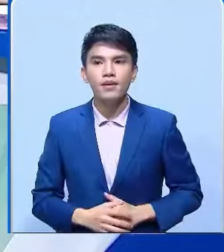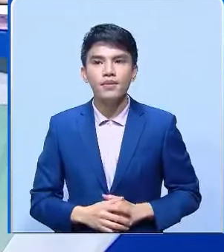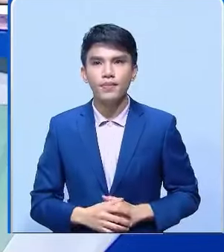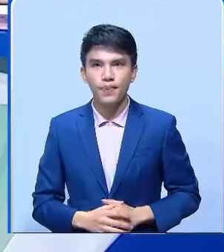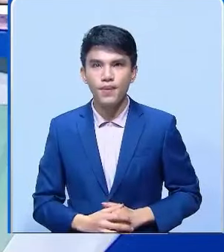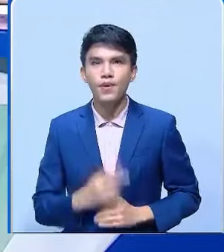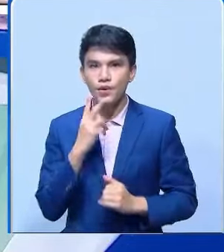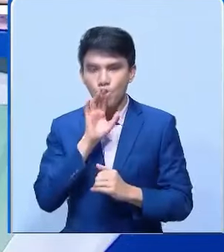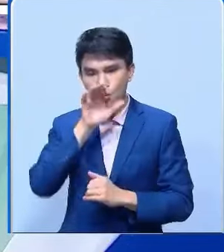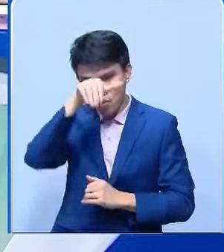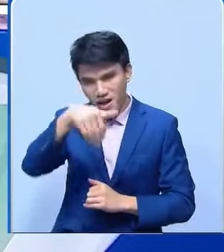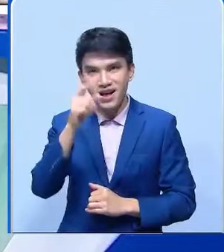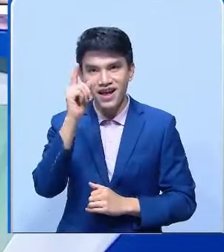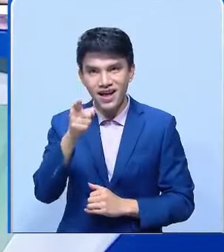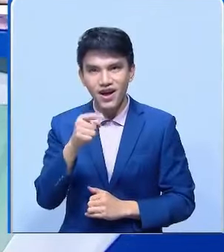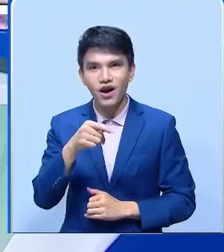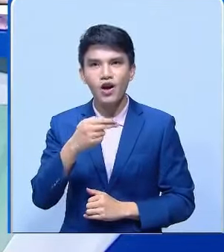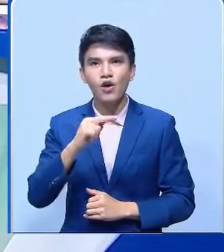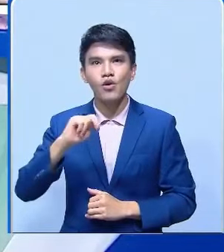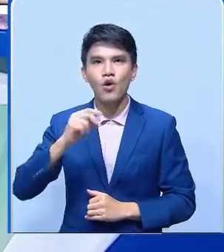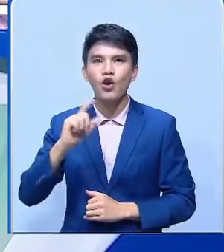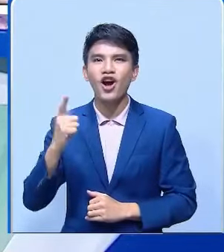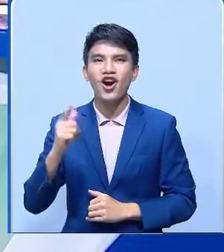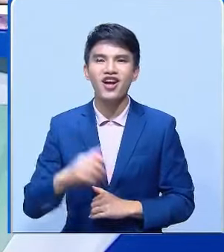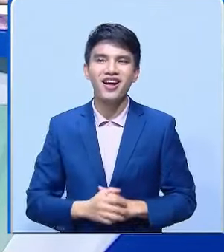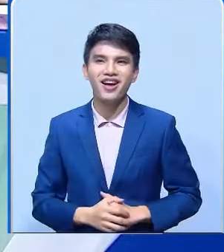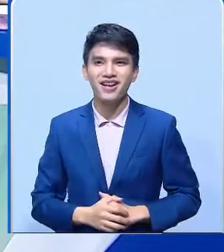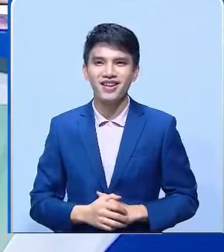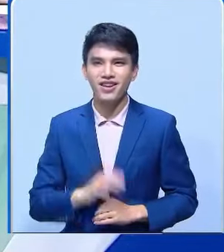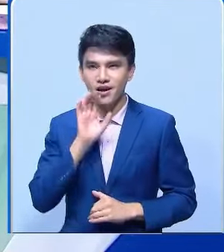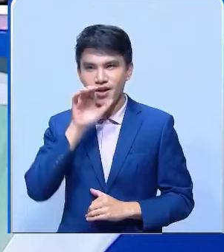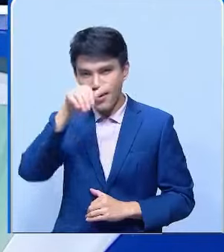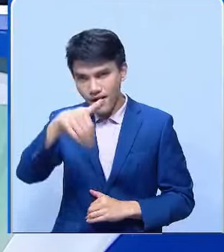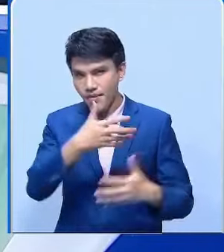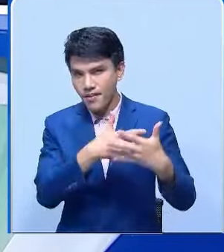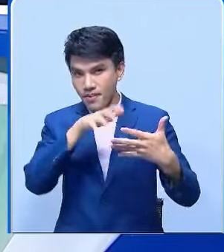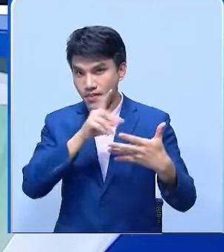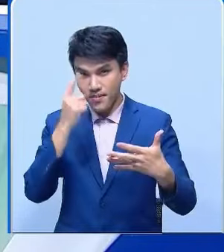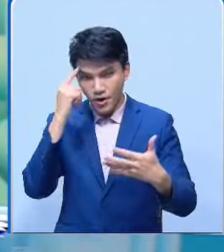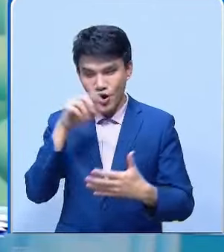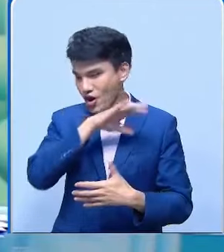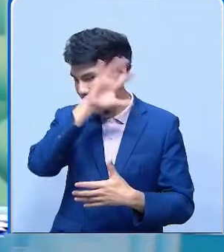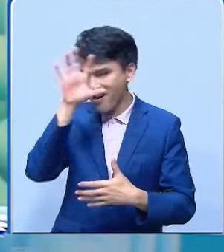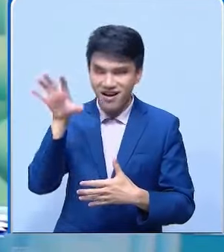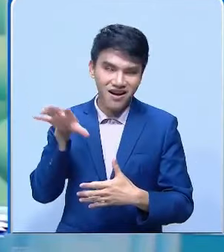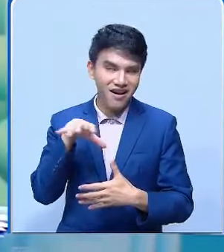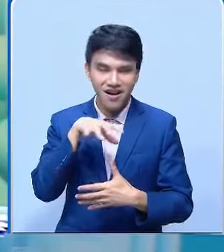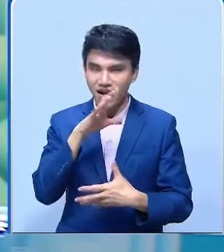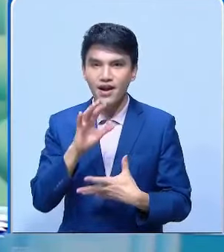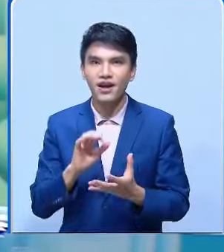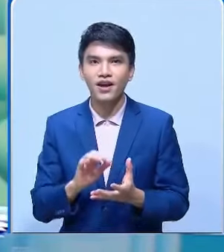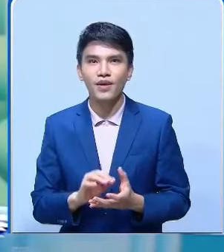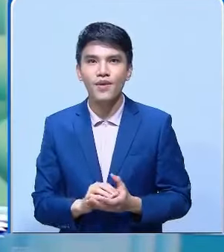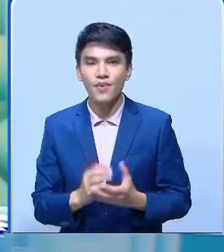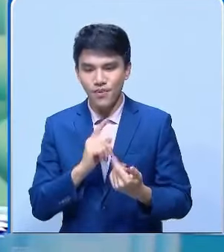มาดูช้างจริง พลายหงทองเขาบอกว่าช้างเนี่ยแผนสูงมากหลอกล่อเจ้าหน้าที่เปิดทางเพื่อให้เ